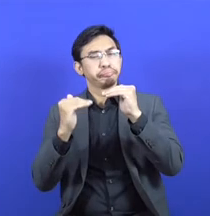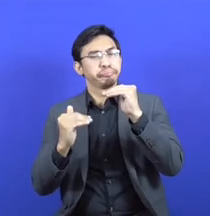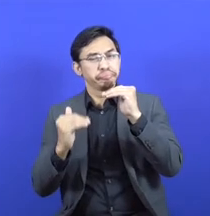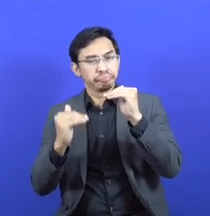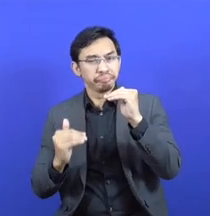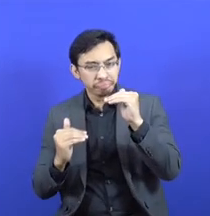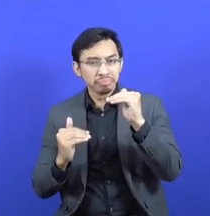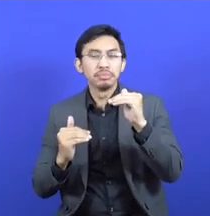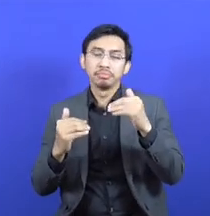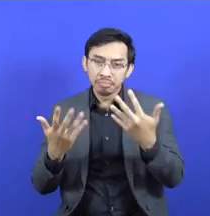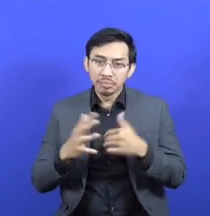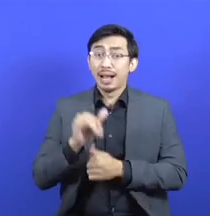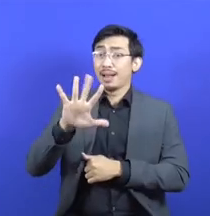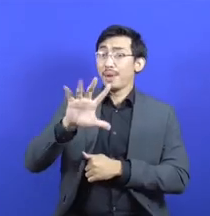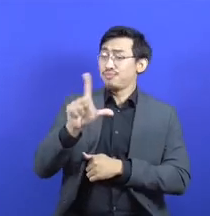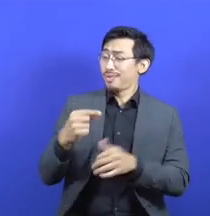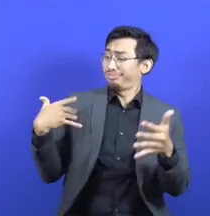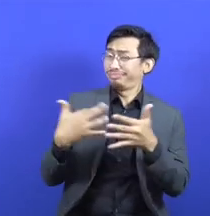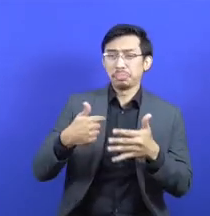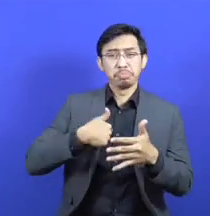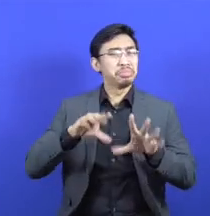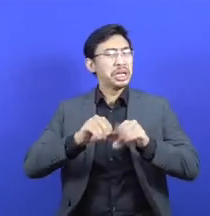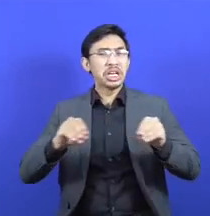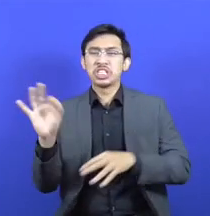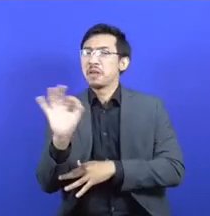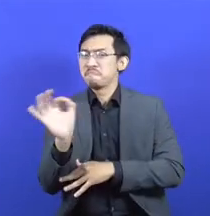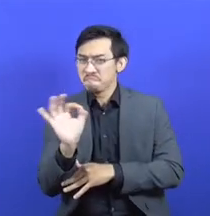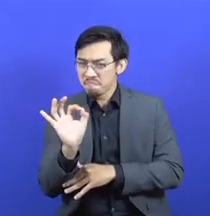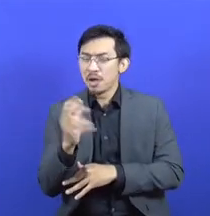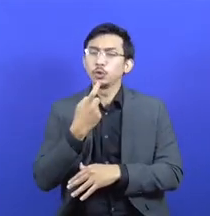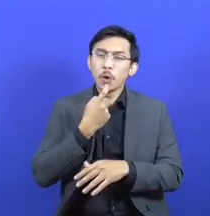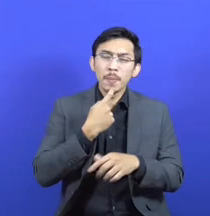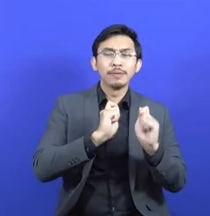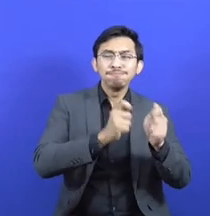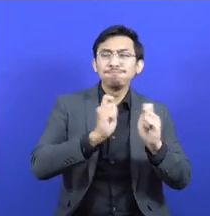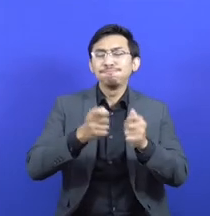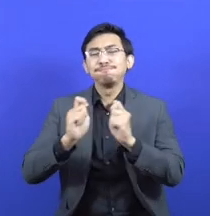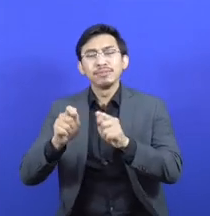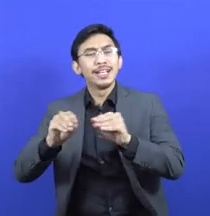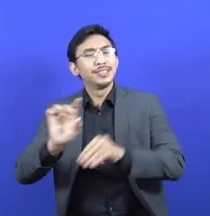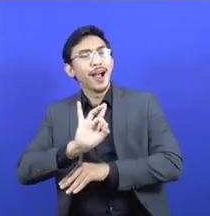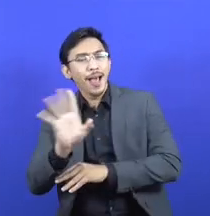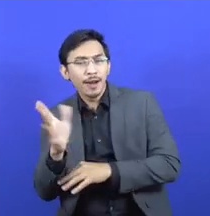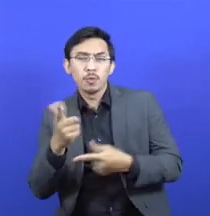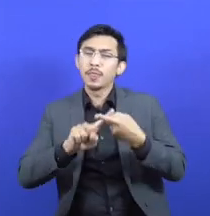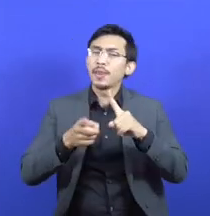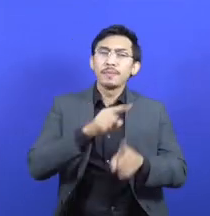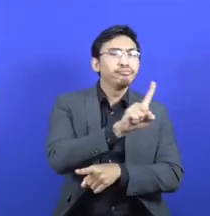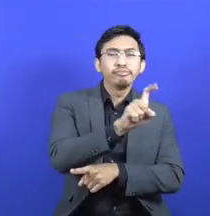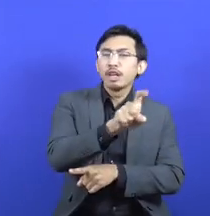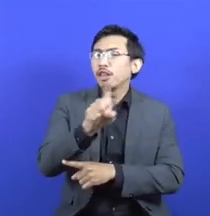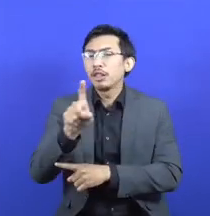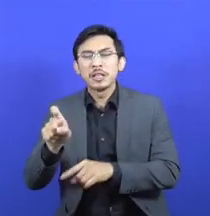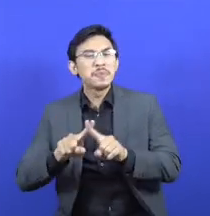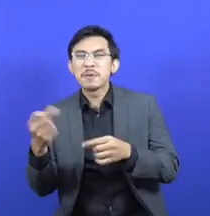dikurangi. Sudah 5 bulan saya tidak bekerja, sudah mencoba melamar pekerjaan di perusahaan lain, sudah tanya ke